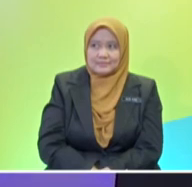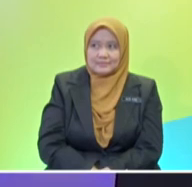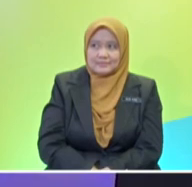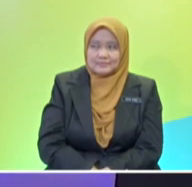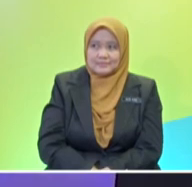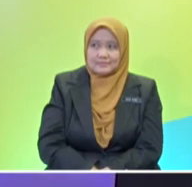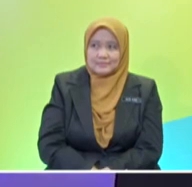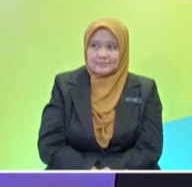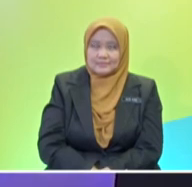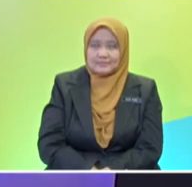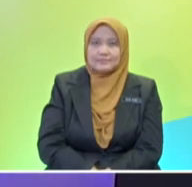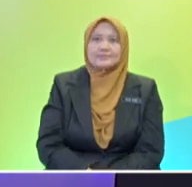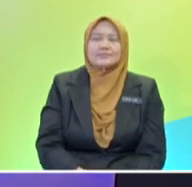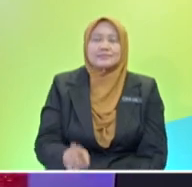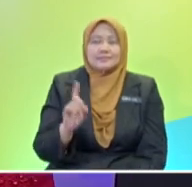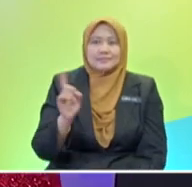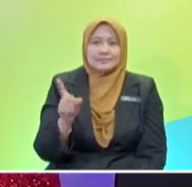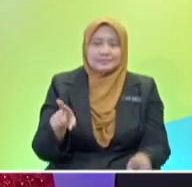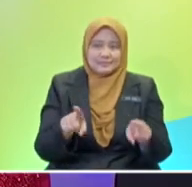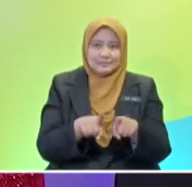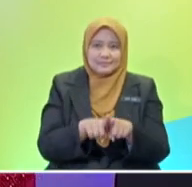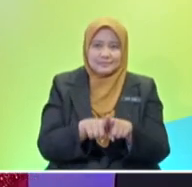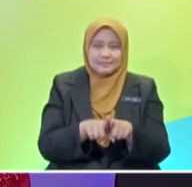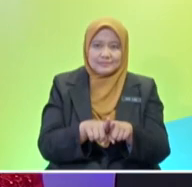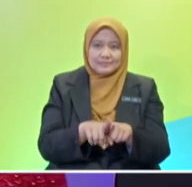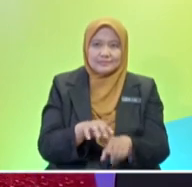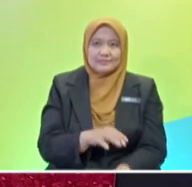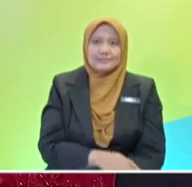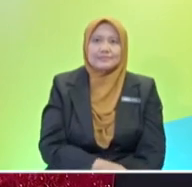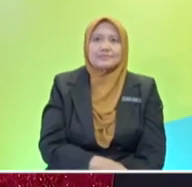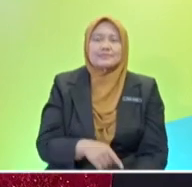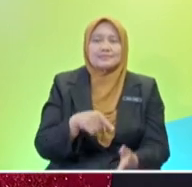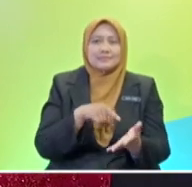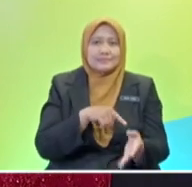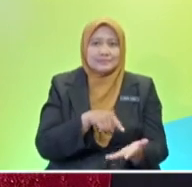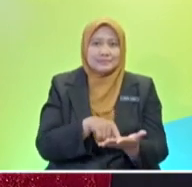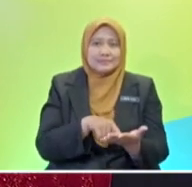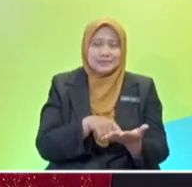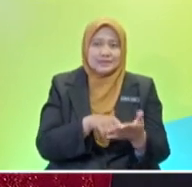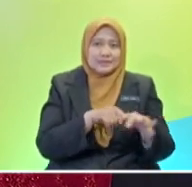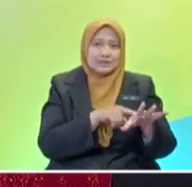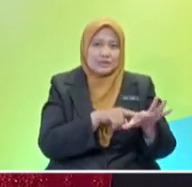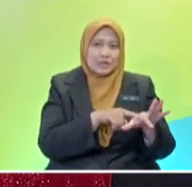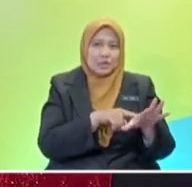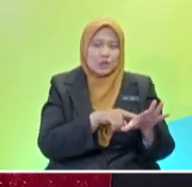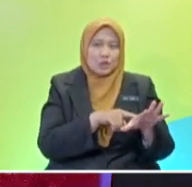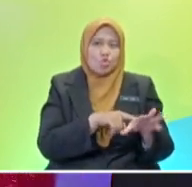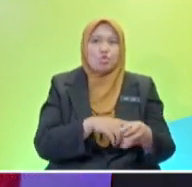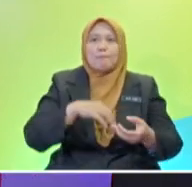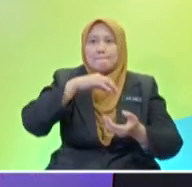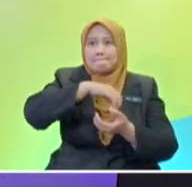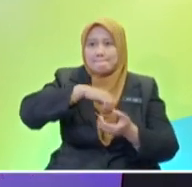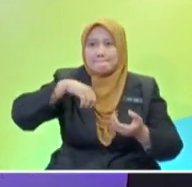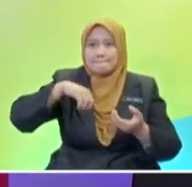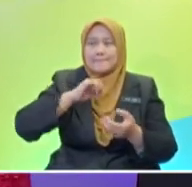menjari. Ini. Okey, apa dia? Daun betik. Daun betik. Yalah,